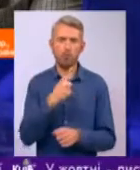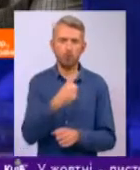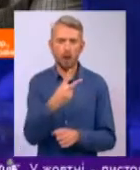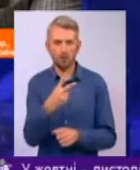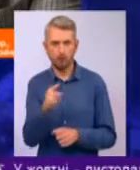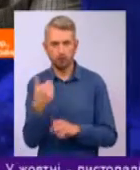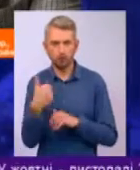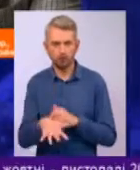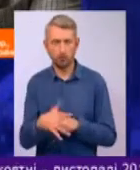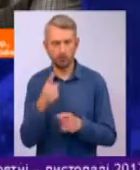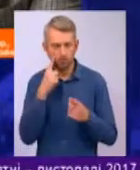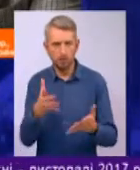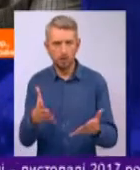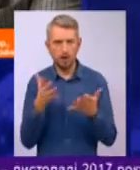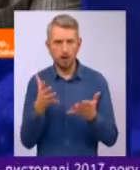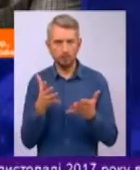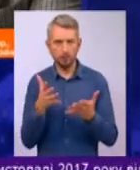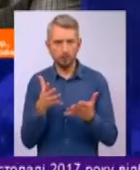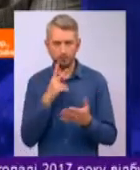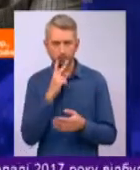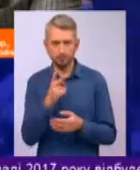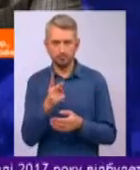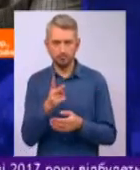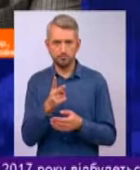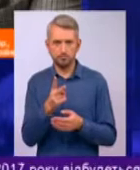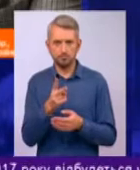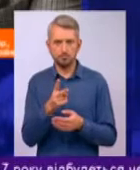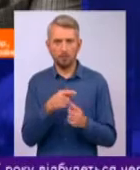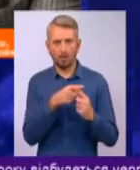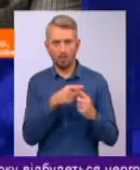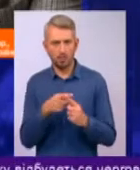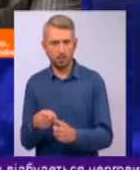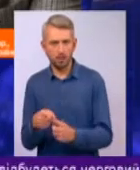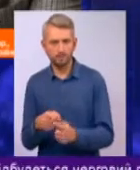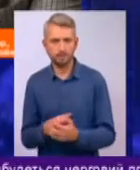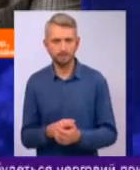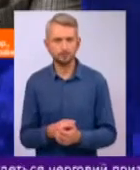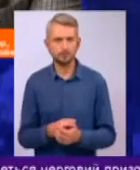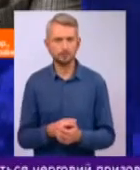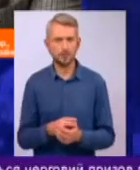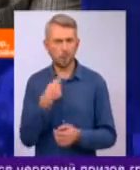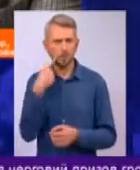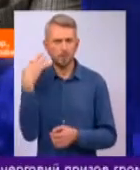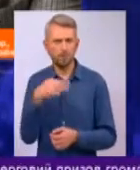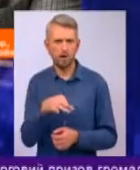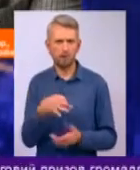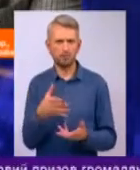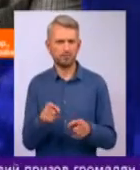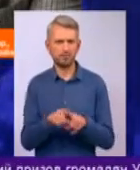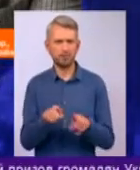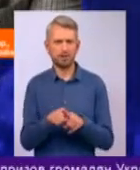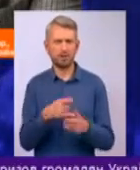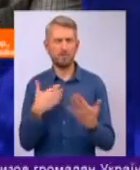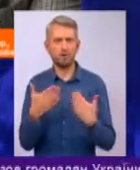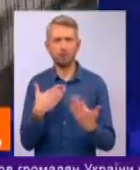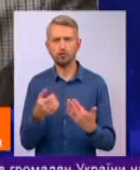вже явно проглядається потяг носій Путіна. Це зухвале, таке цинічне